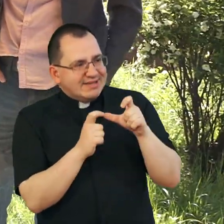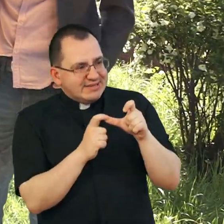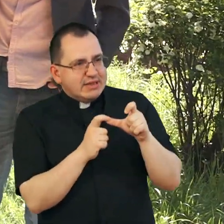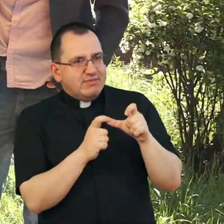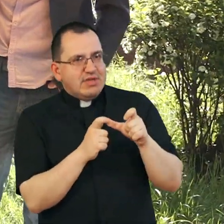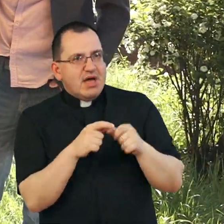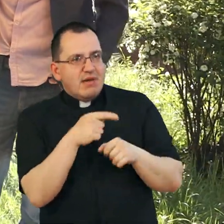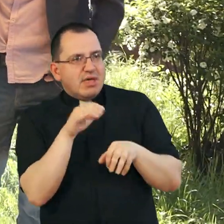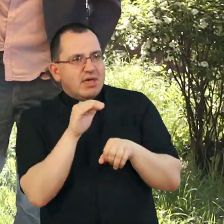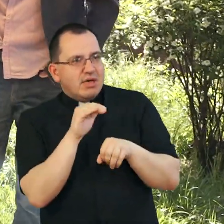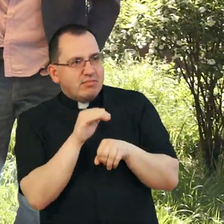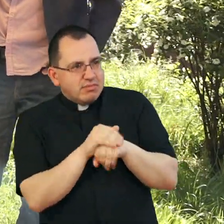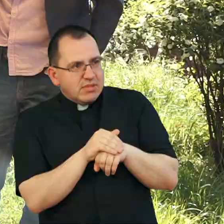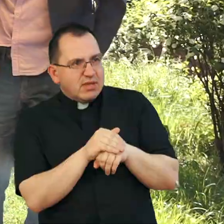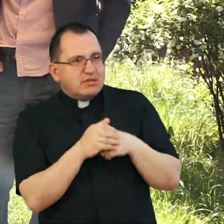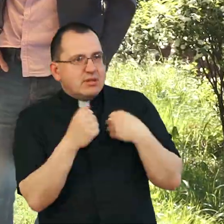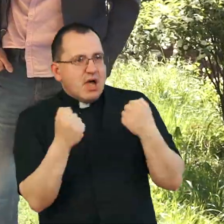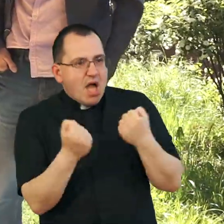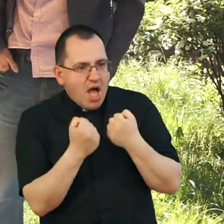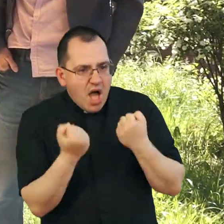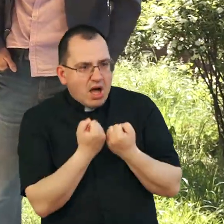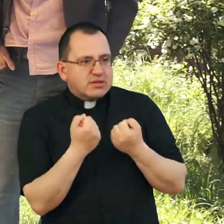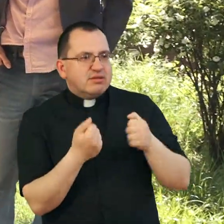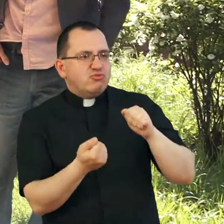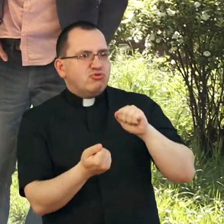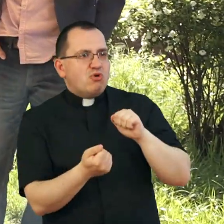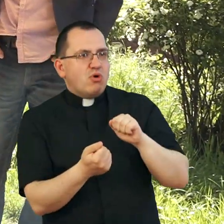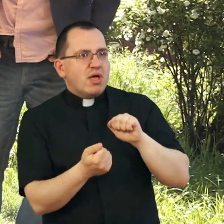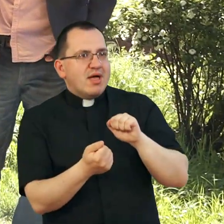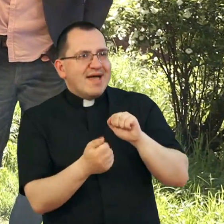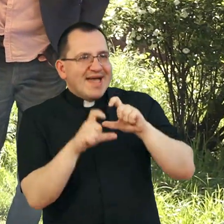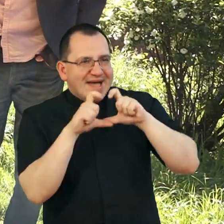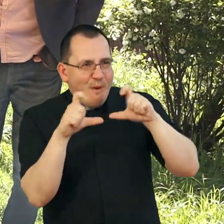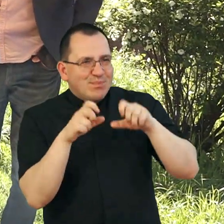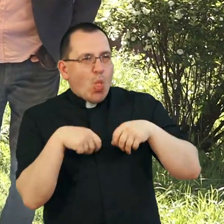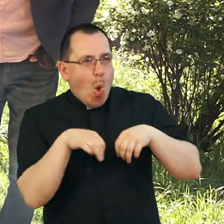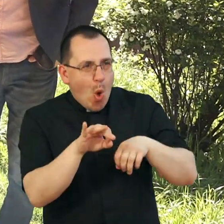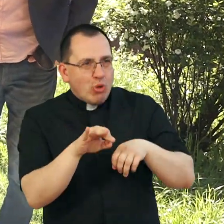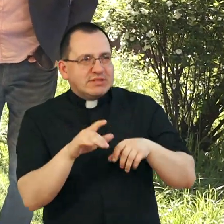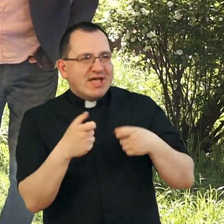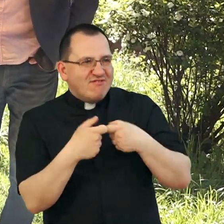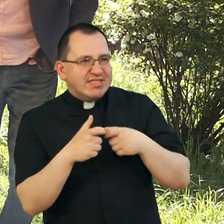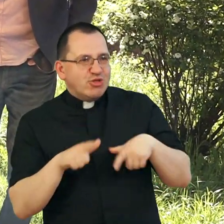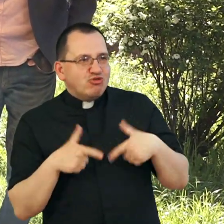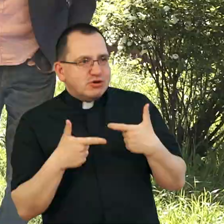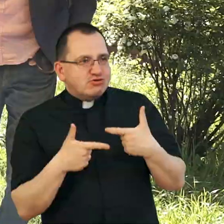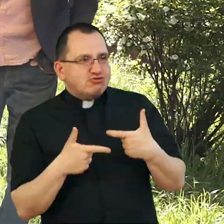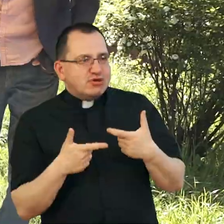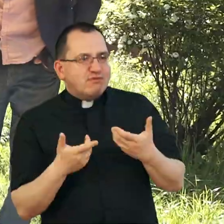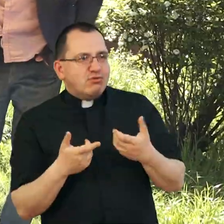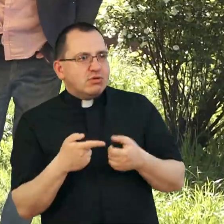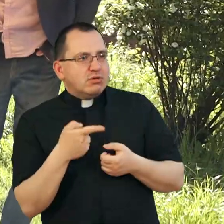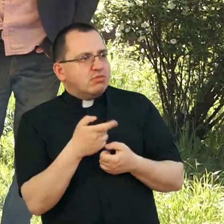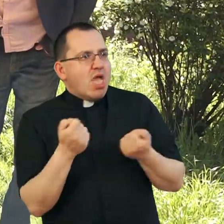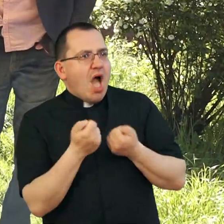ove godine aktivnog, vrlo zauzetog u hodu za život koji se po prvi puta održao u Varaždinu.